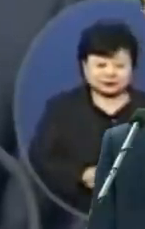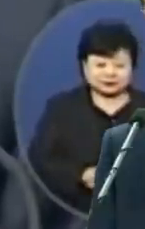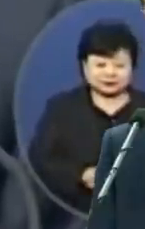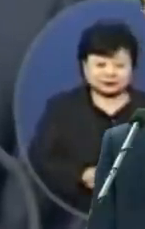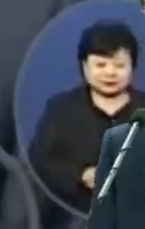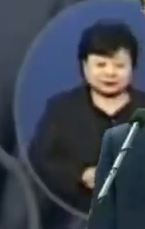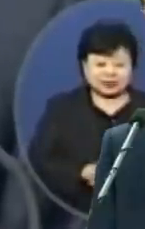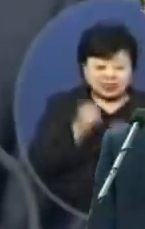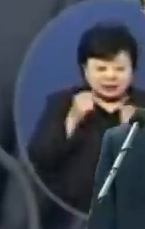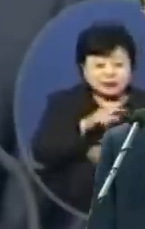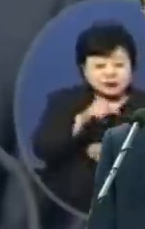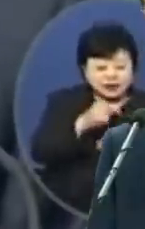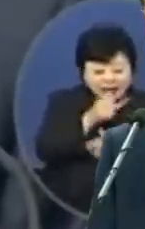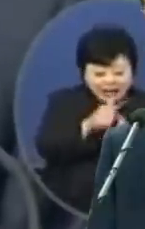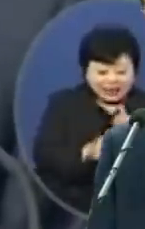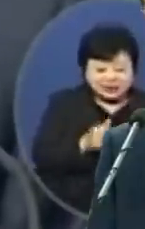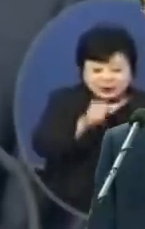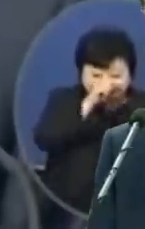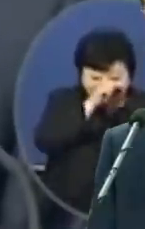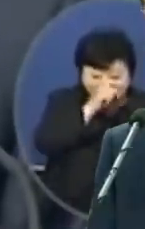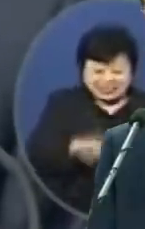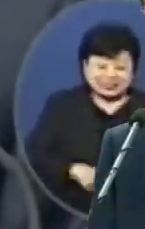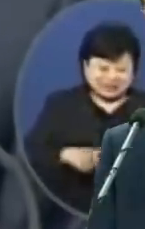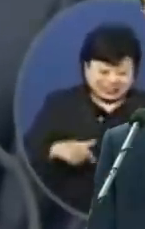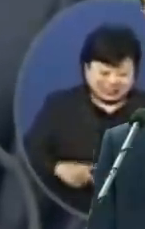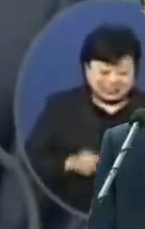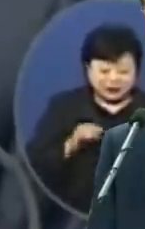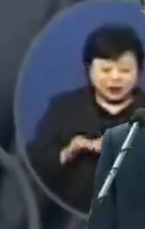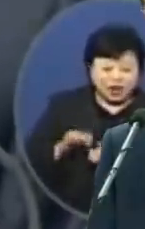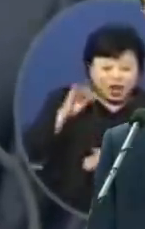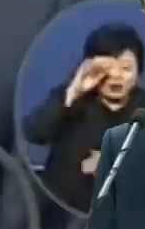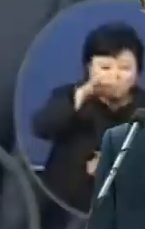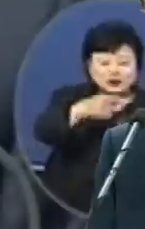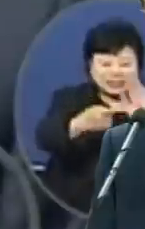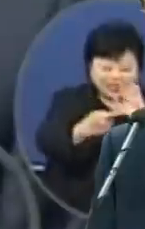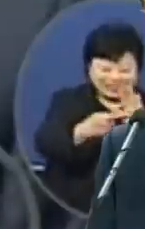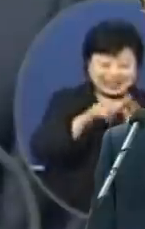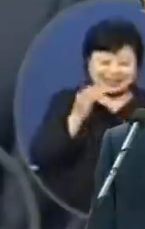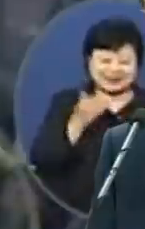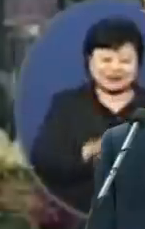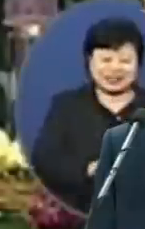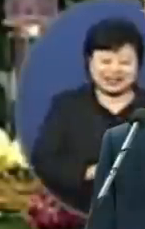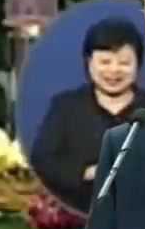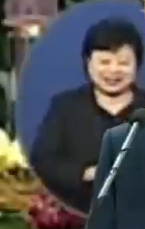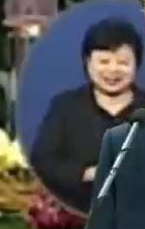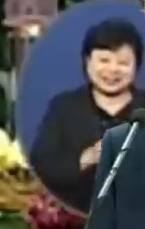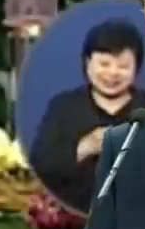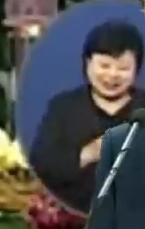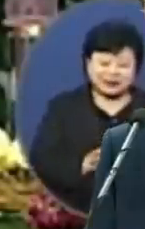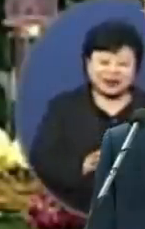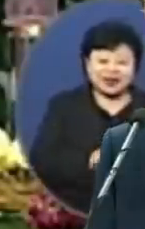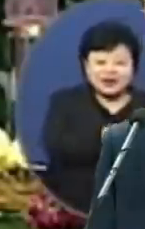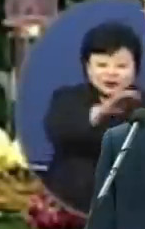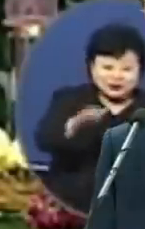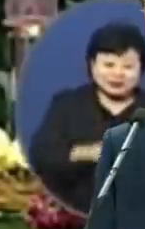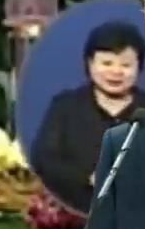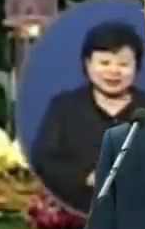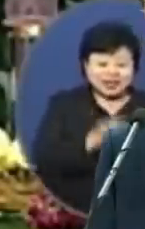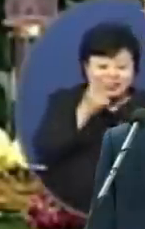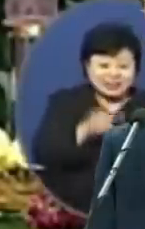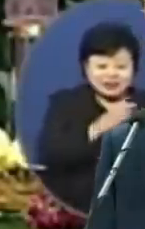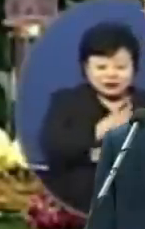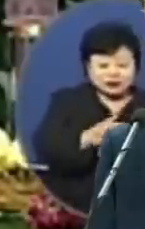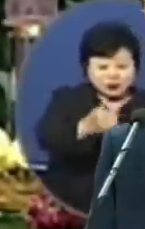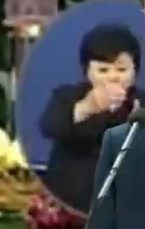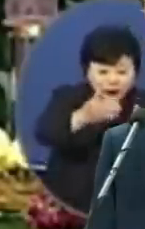삶 속에 하나님의 선하심과 인자하심이 넘치도록 나타나게 되는 것입니다. 그러므로 우리는 예수